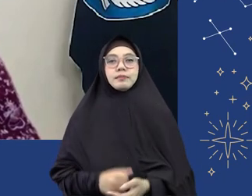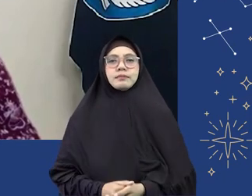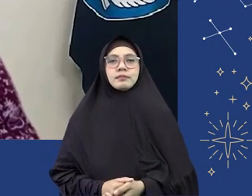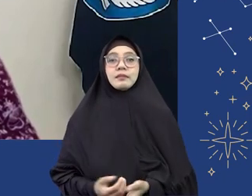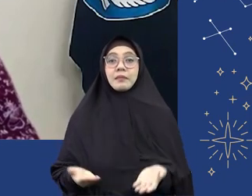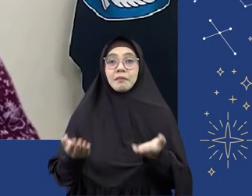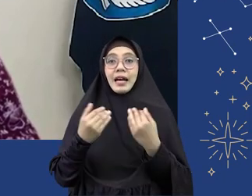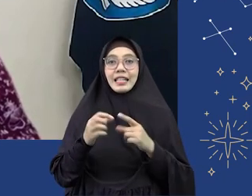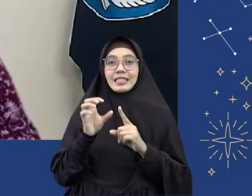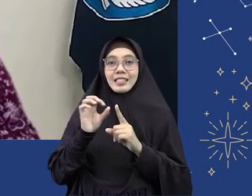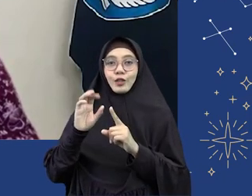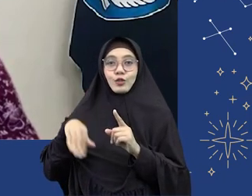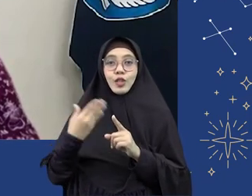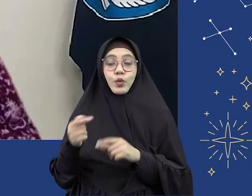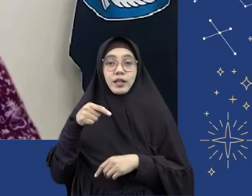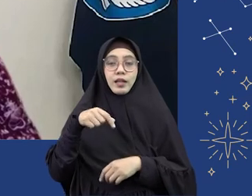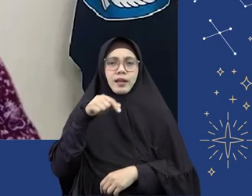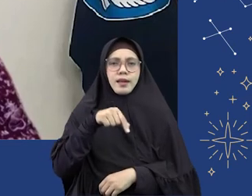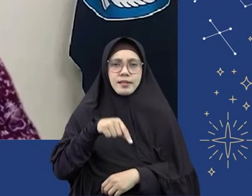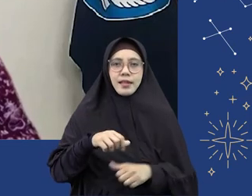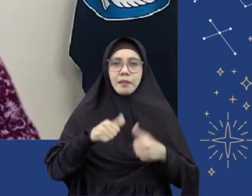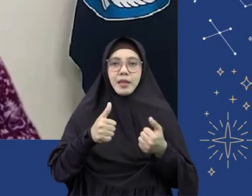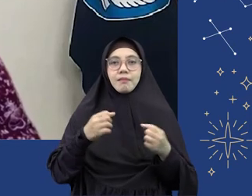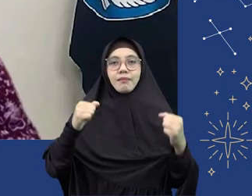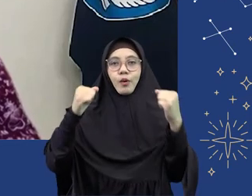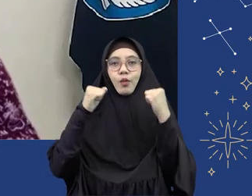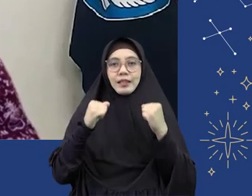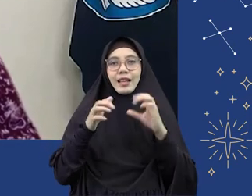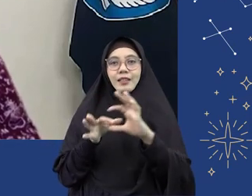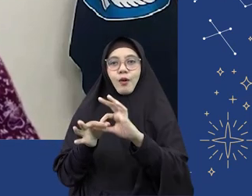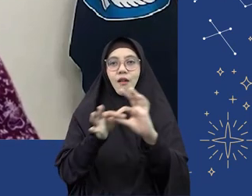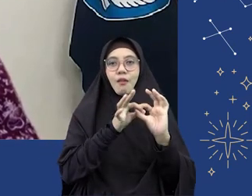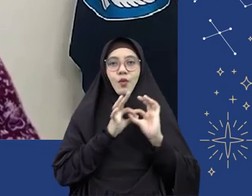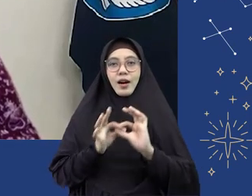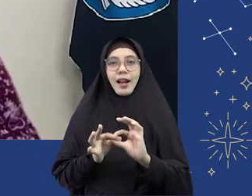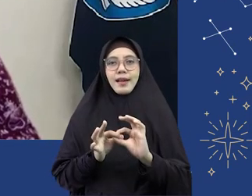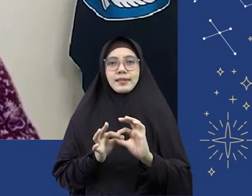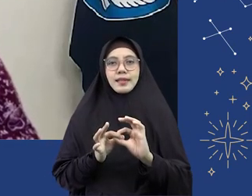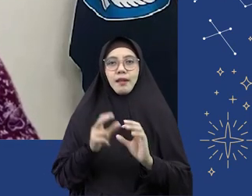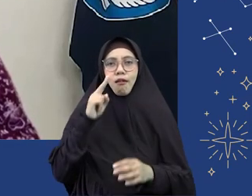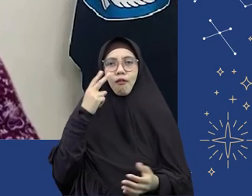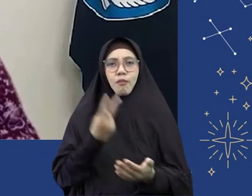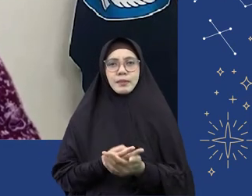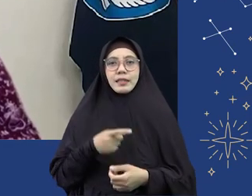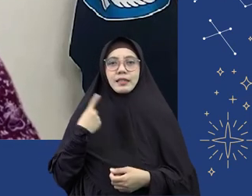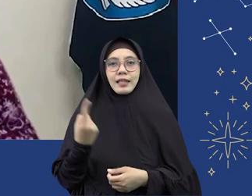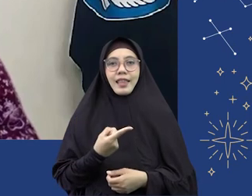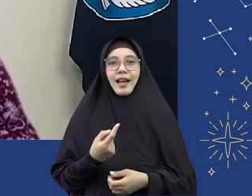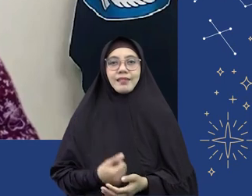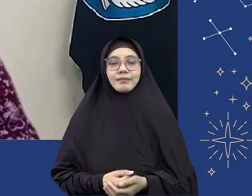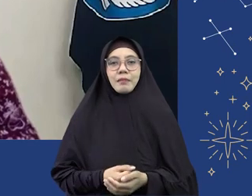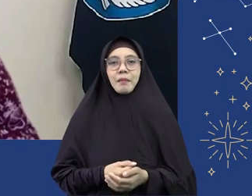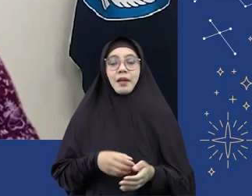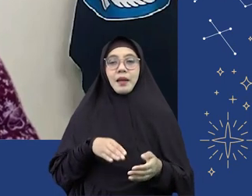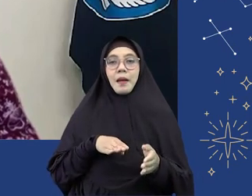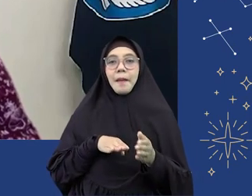tahun boska yang 100 ini sebagai momentum untuk menguatkan pelaborasi dan komitmen kita dalam memajukan ilmu